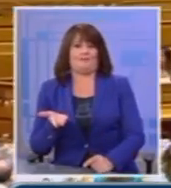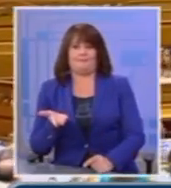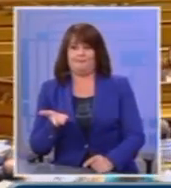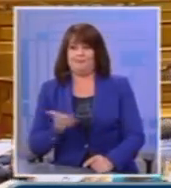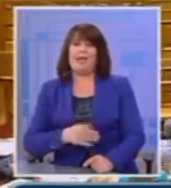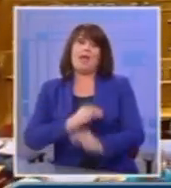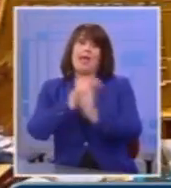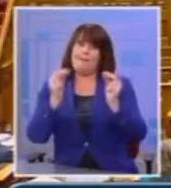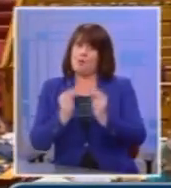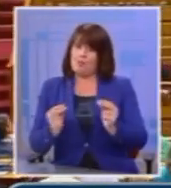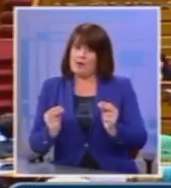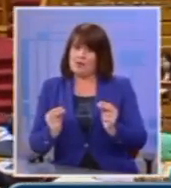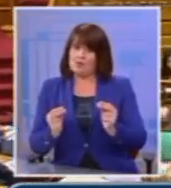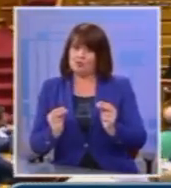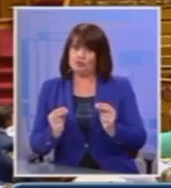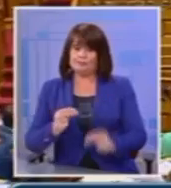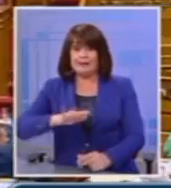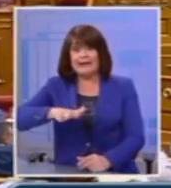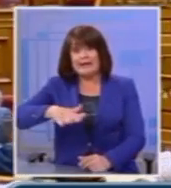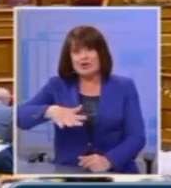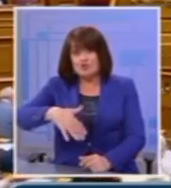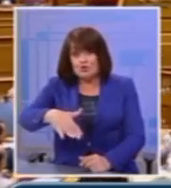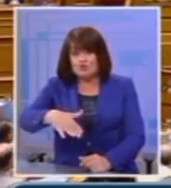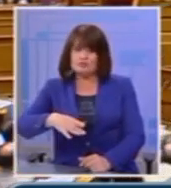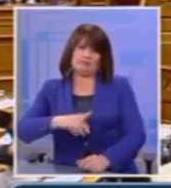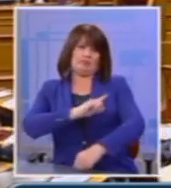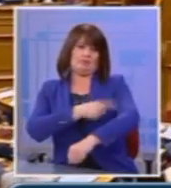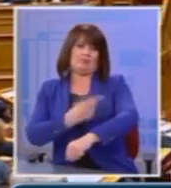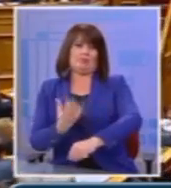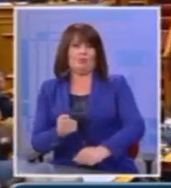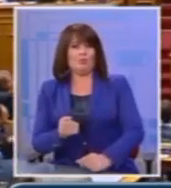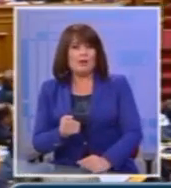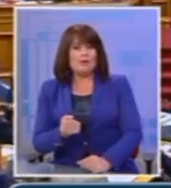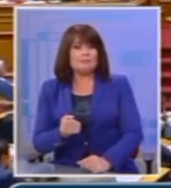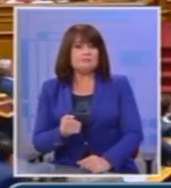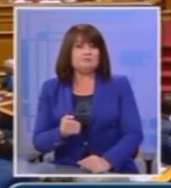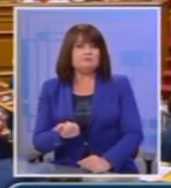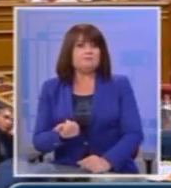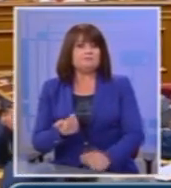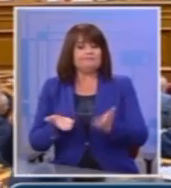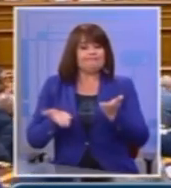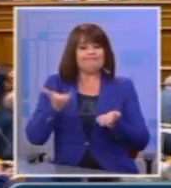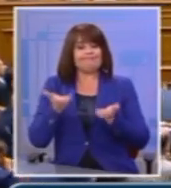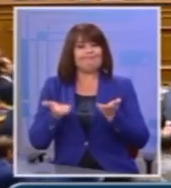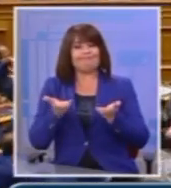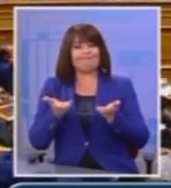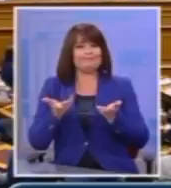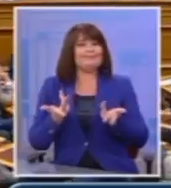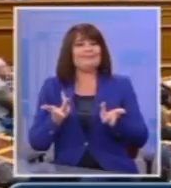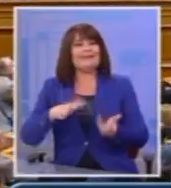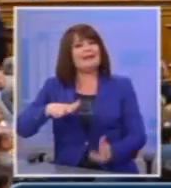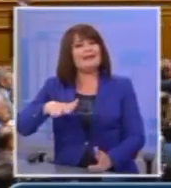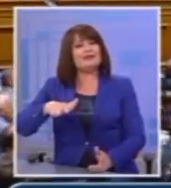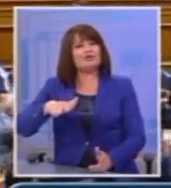Και άρα την πιθανότητα, τη δυνατότητα να αντισταθμίσουμε τις